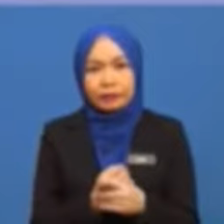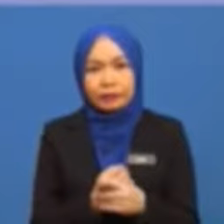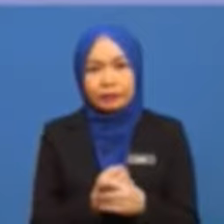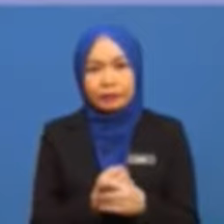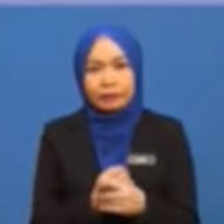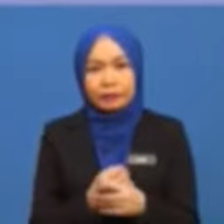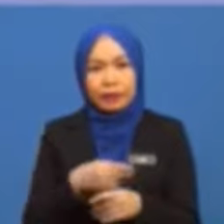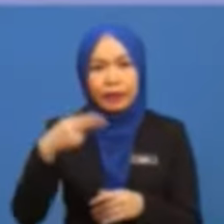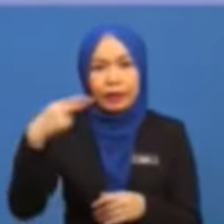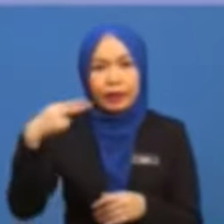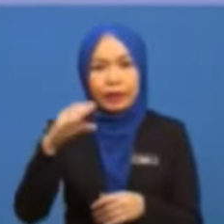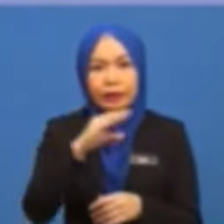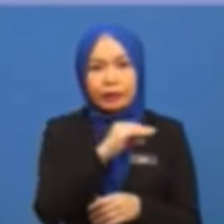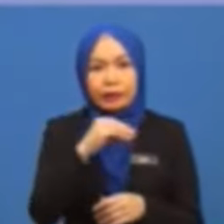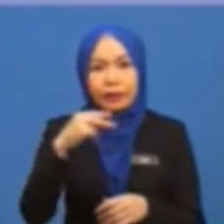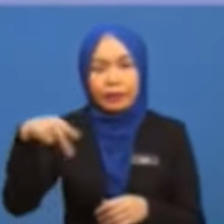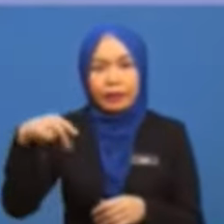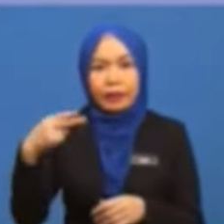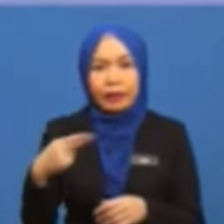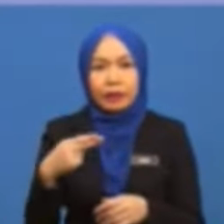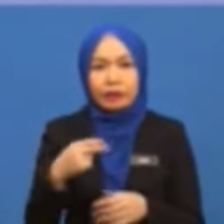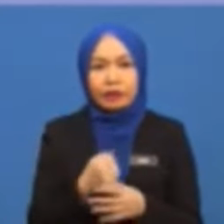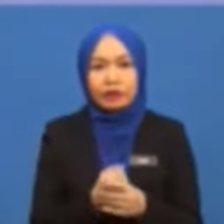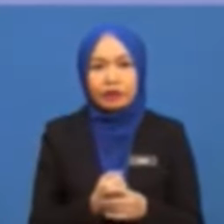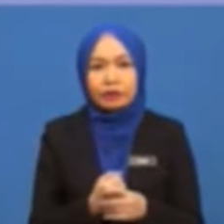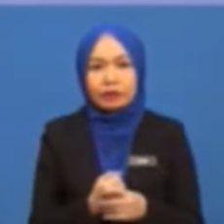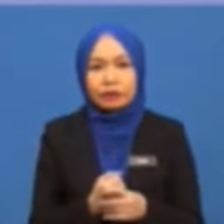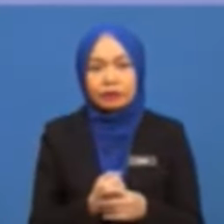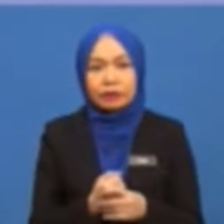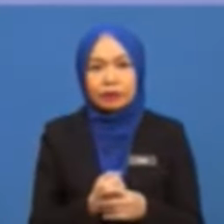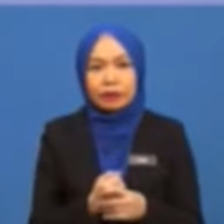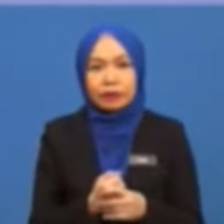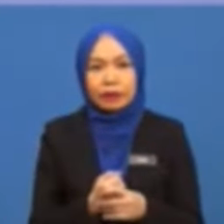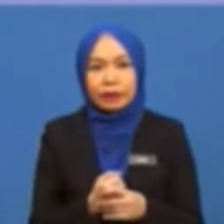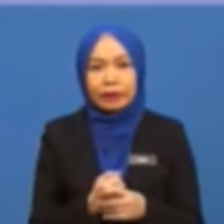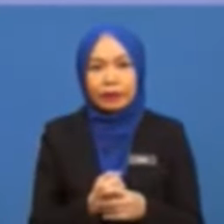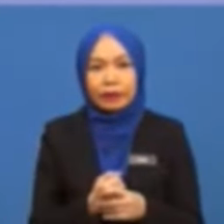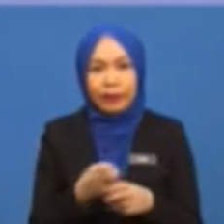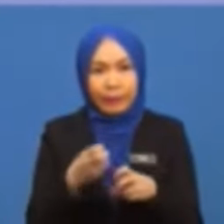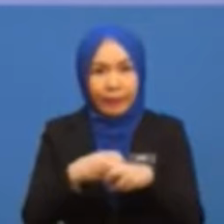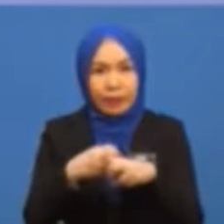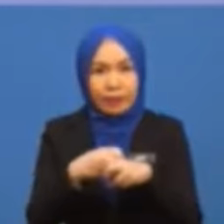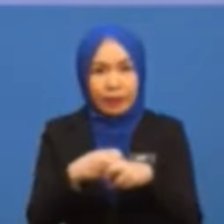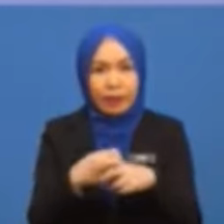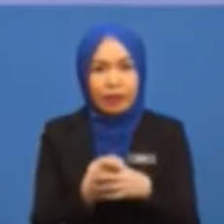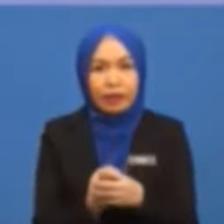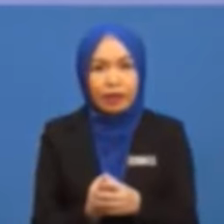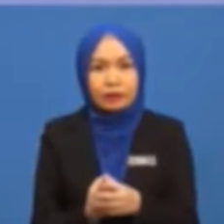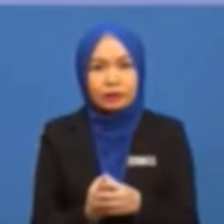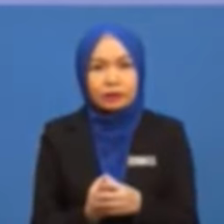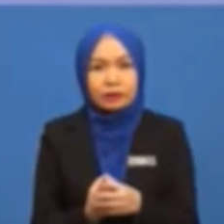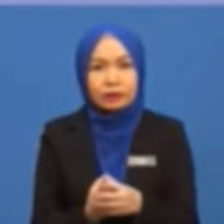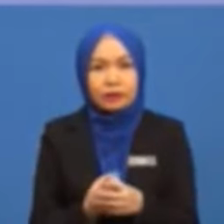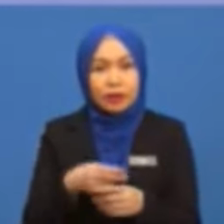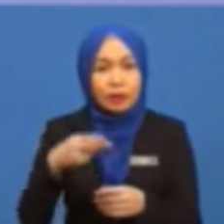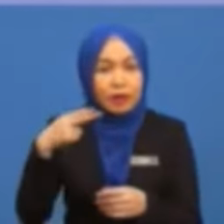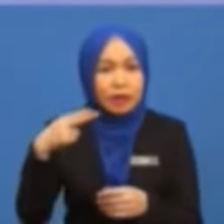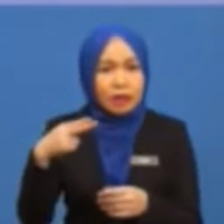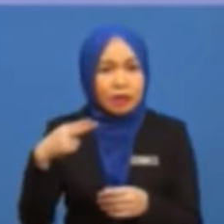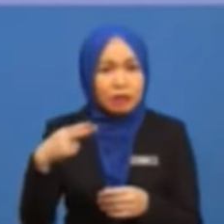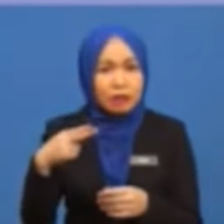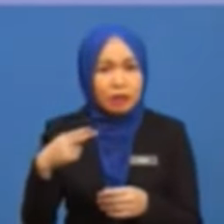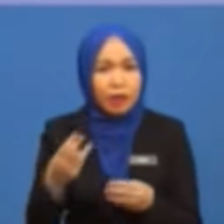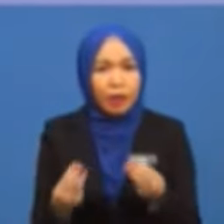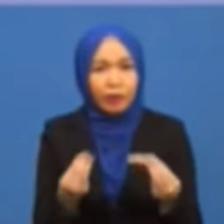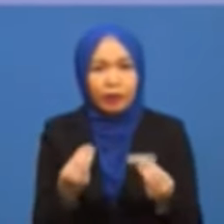nilai pH asid. Pernyataan masalah: adakah kepekatan ion hidrogen sesuatu